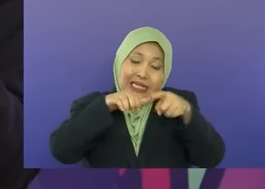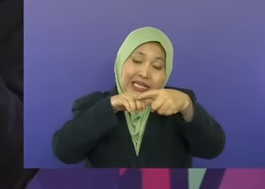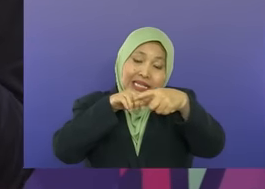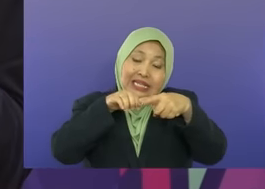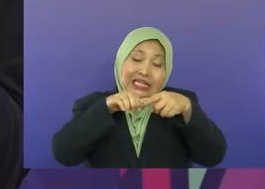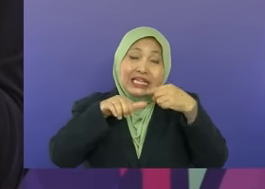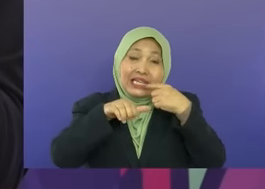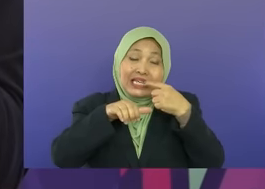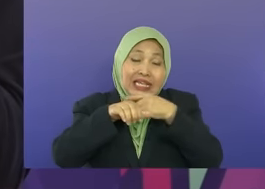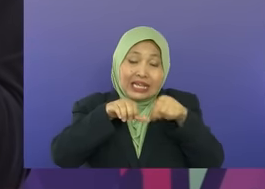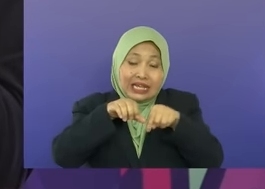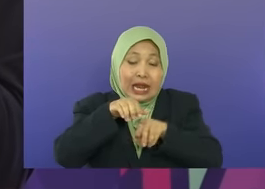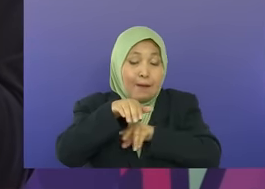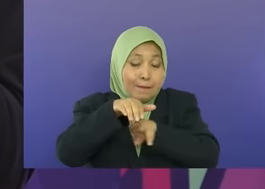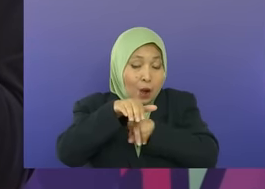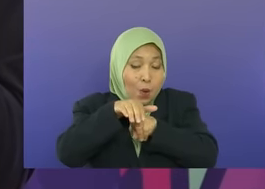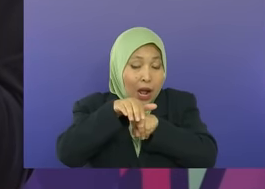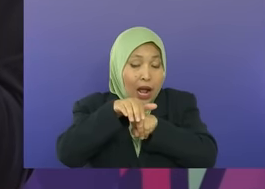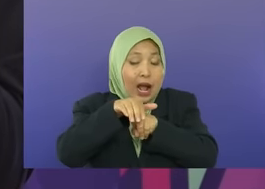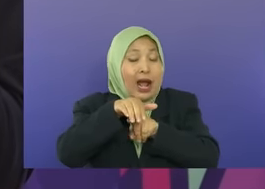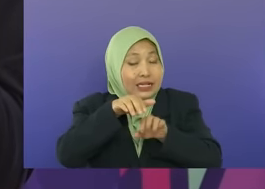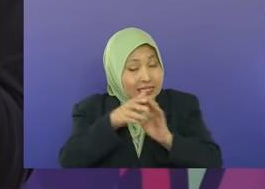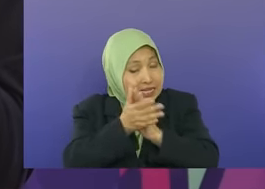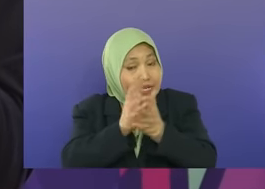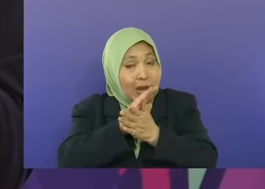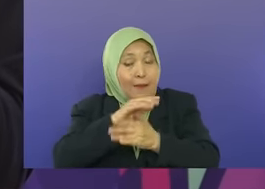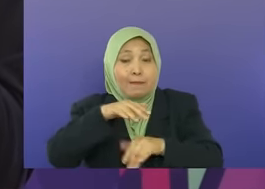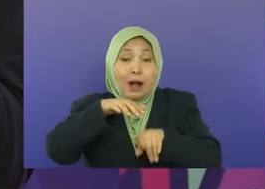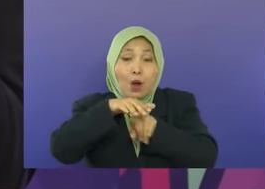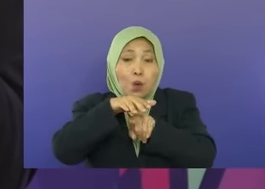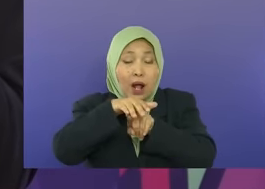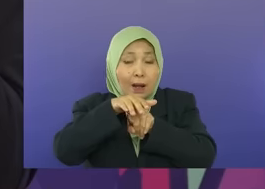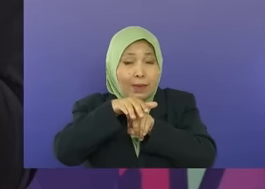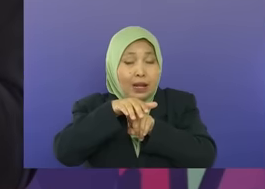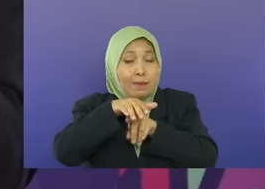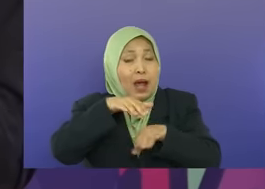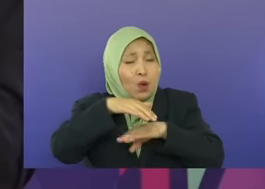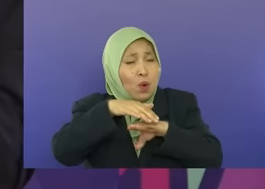bawah Harapan Ujung hidangan bawa lidah